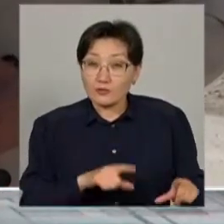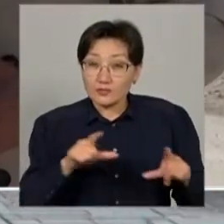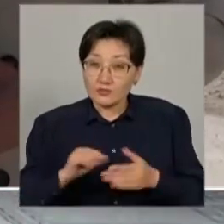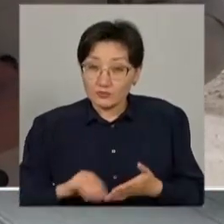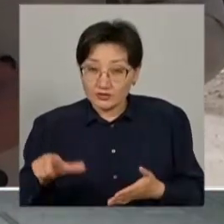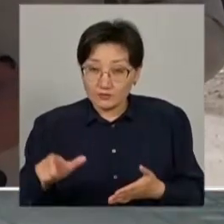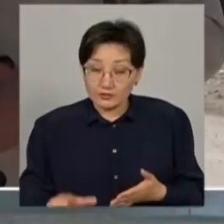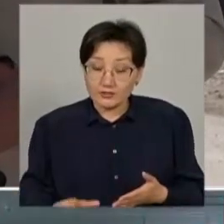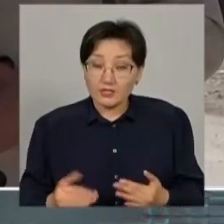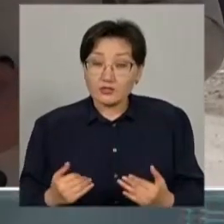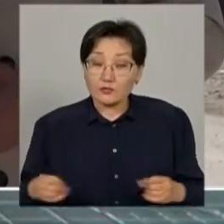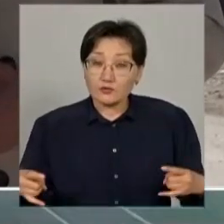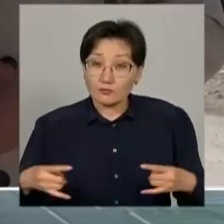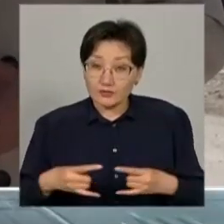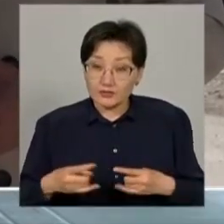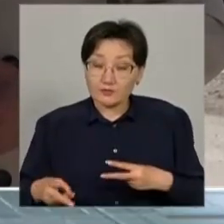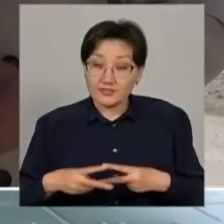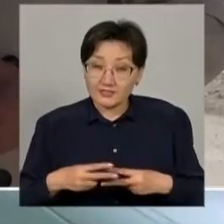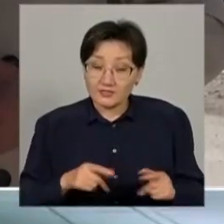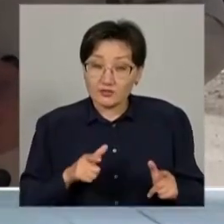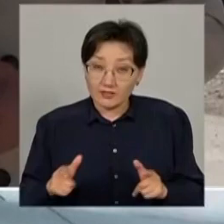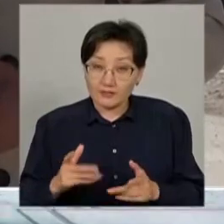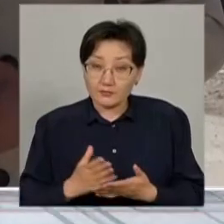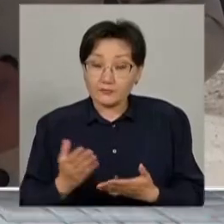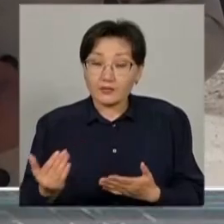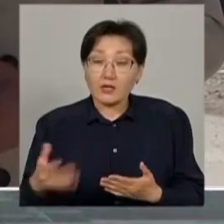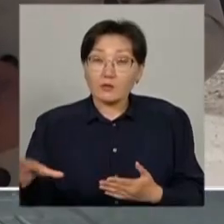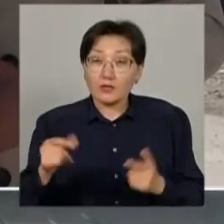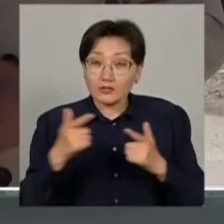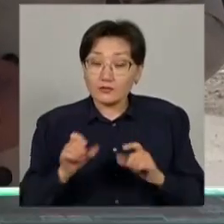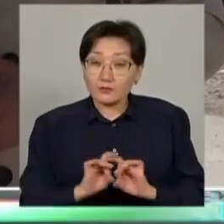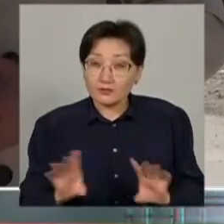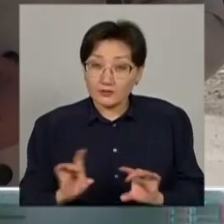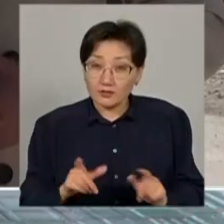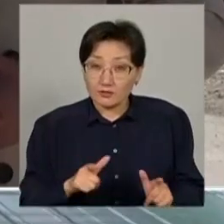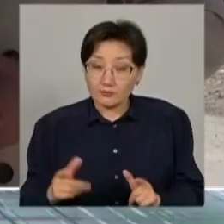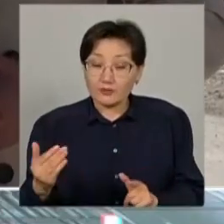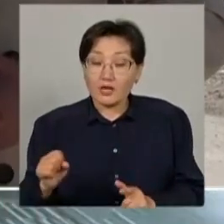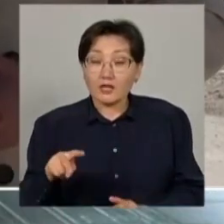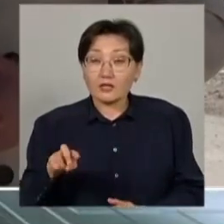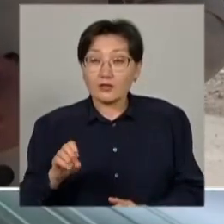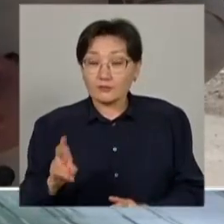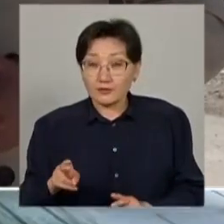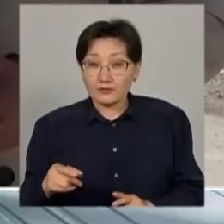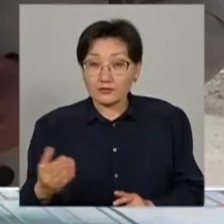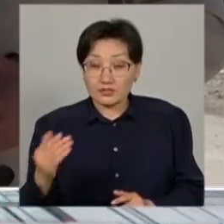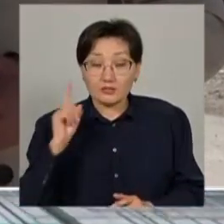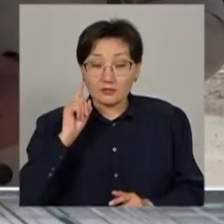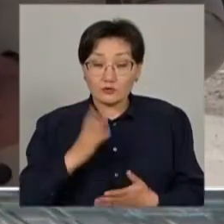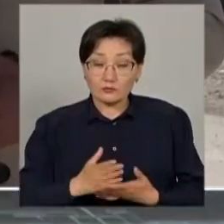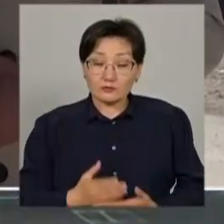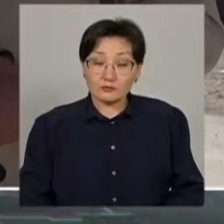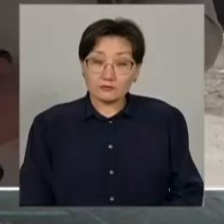әріптесі Әлібек Шынтемір қазір сол жерден тікелей байланысқа шығып, бар ақпарды жеткізсе. Әлібек, сен тыңдап тұрмыз.